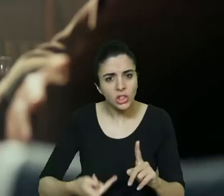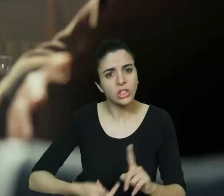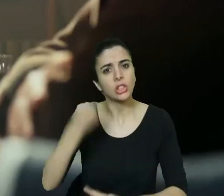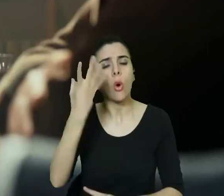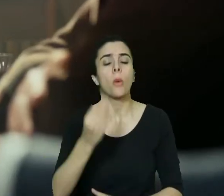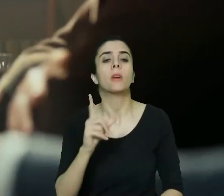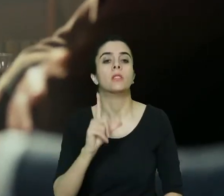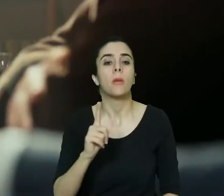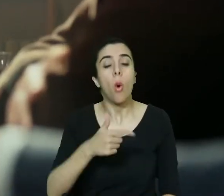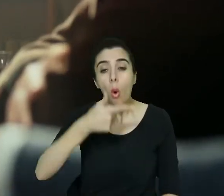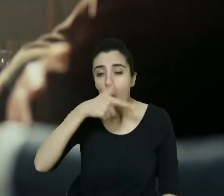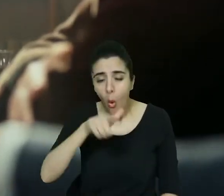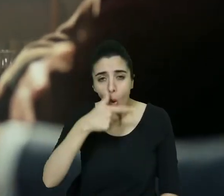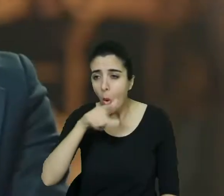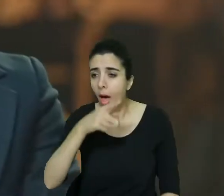Ve köylerden kasabalara,